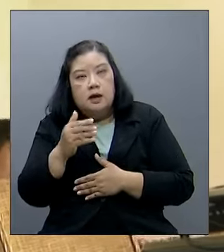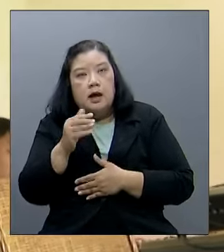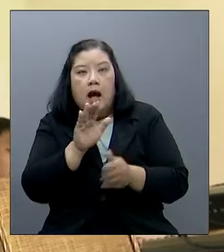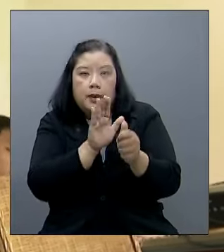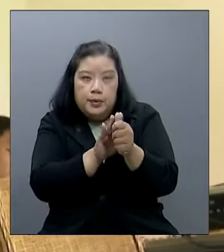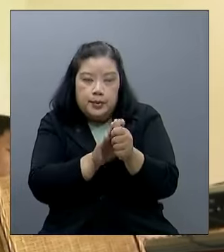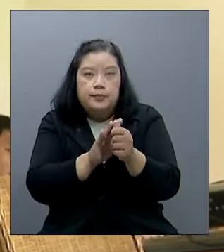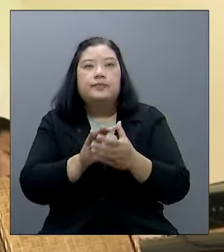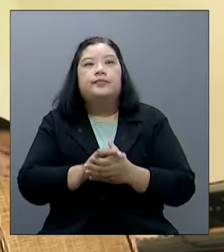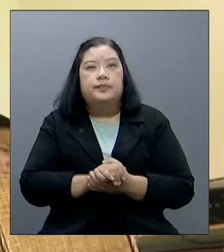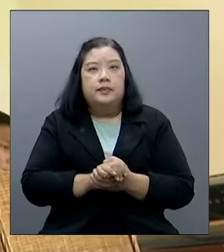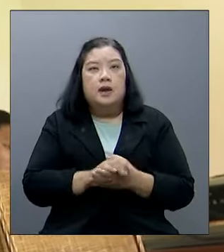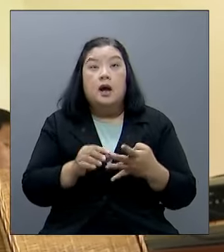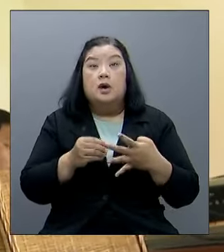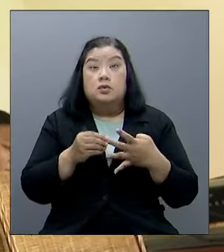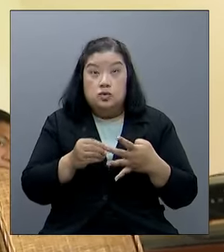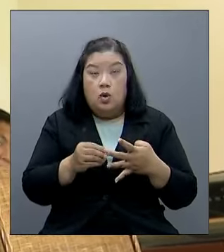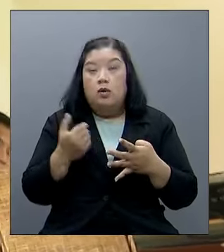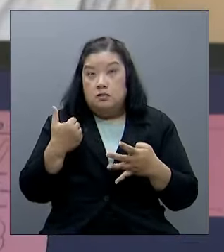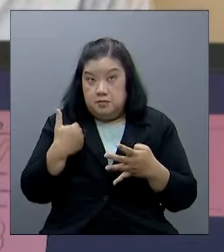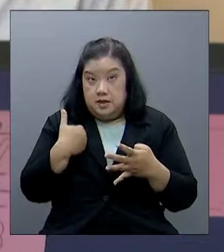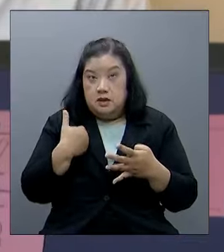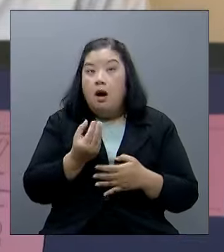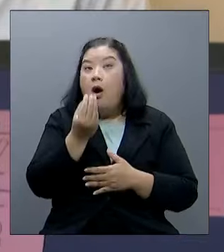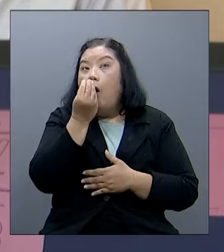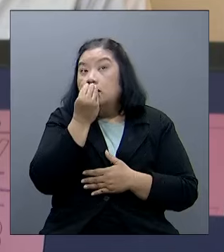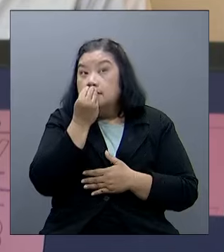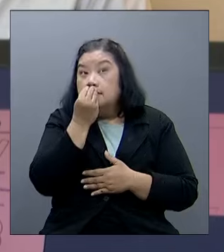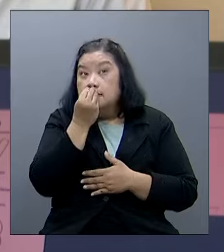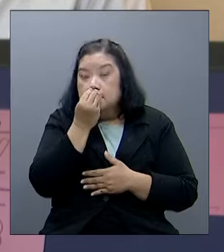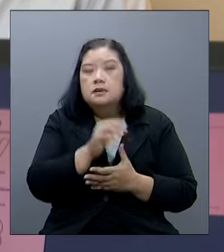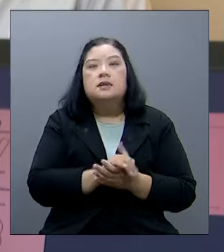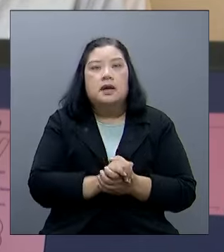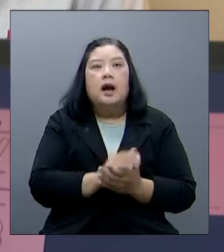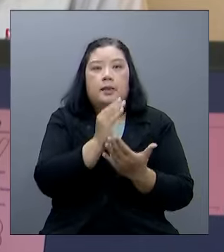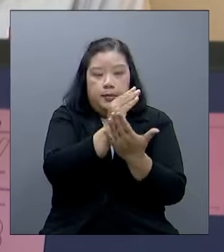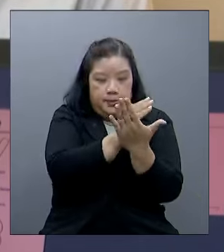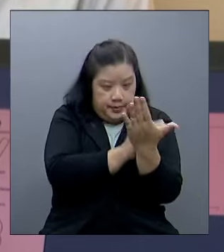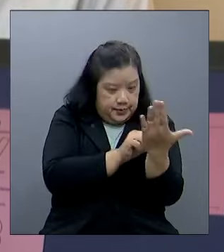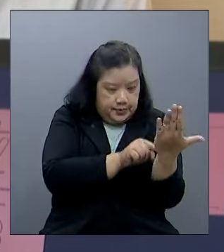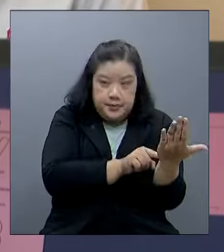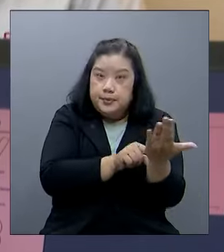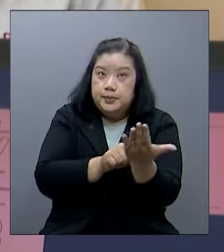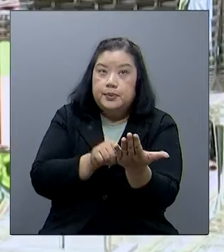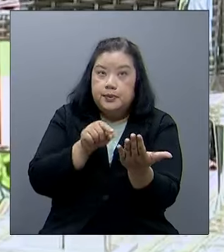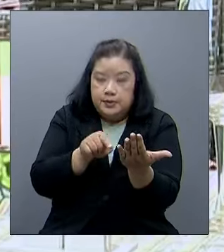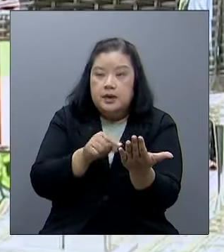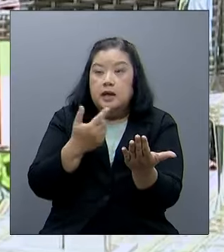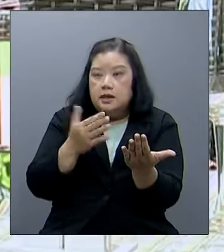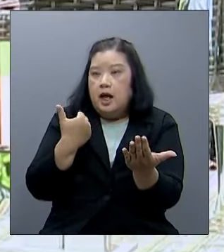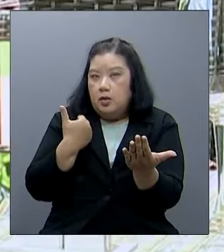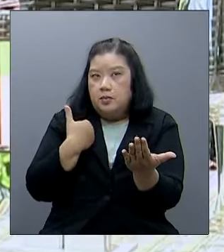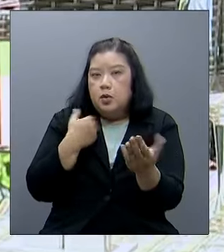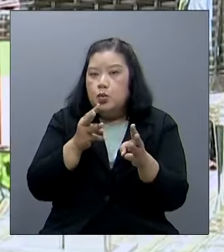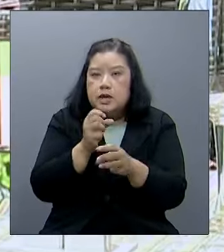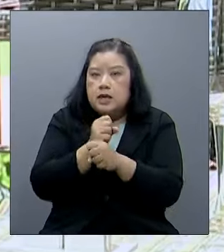ที่2ก็จะเป็นเกี่ยวกับเมนูแพลนนิ่งนะครับสอนให้น้องๆได้ทราบถึงการทำอาหารนะครับวิธี